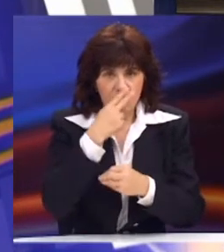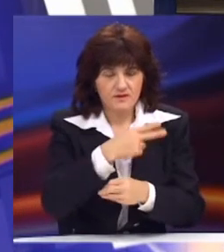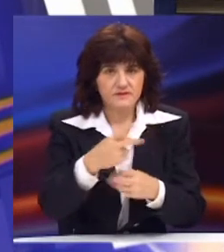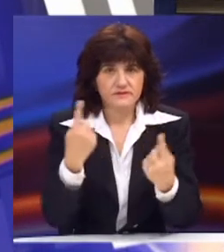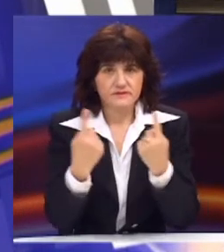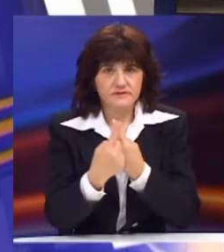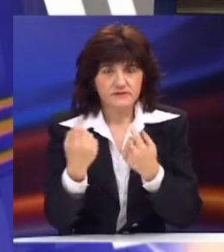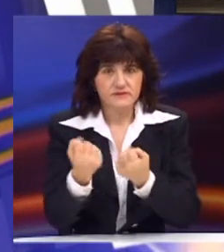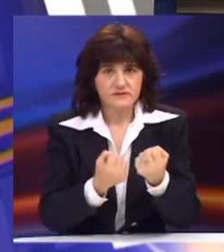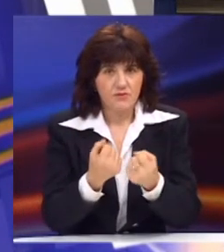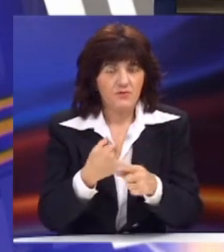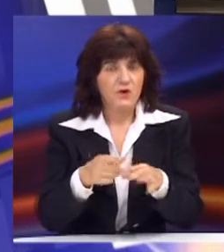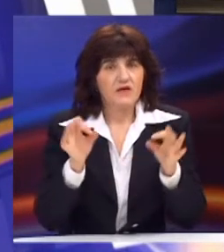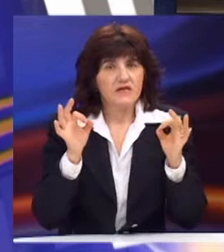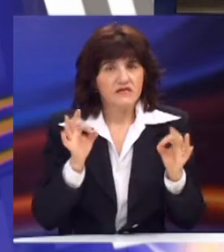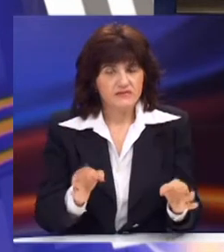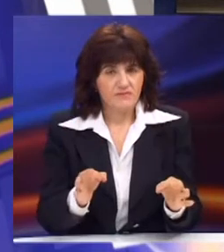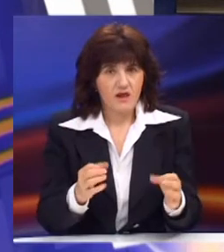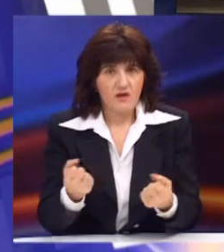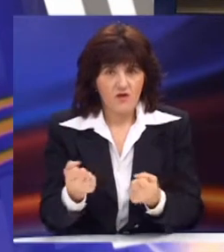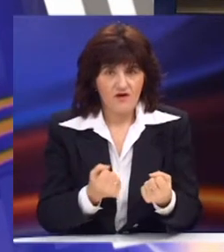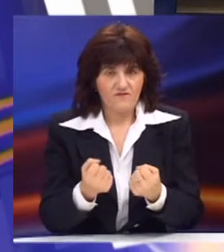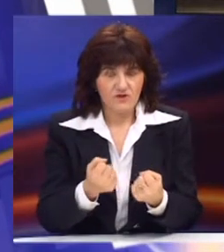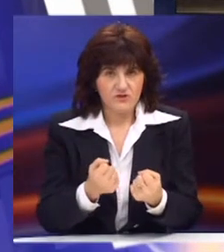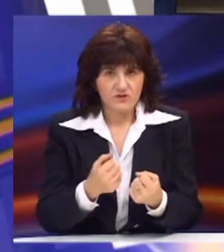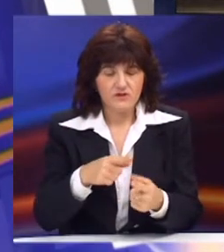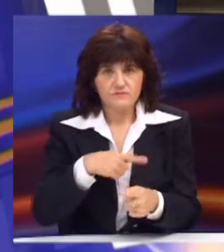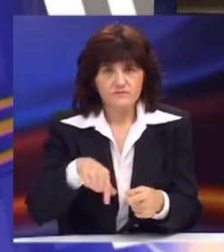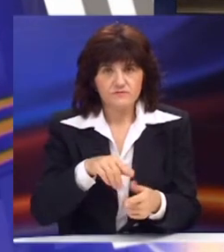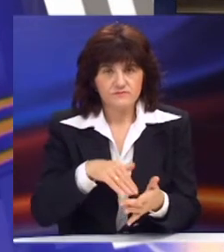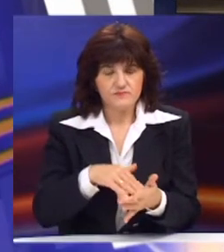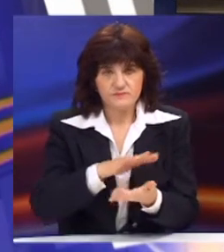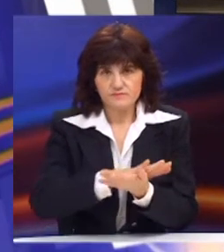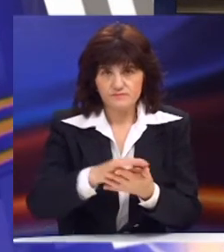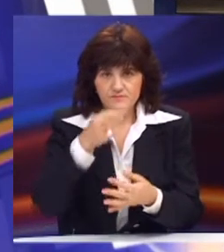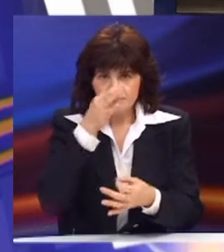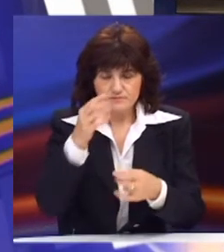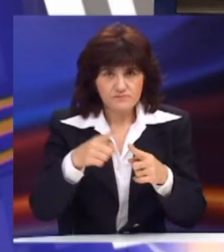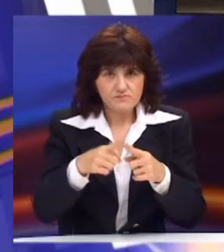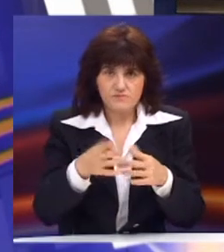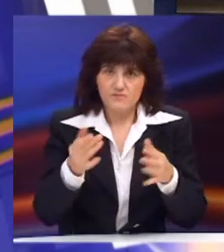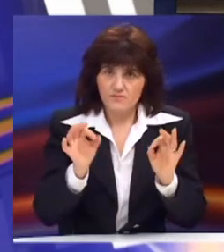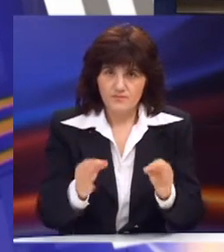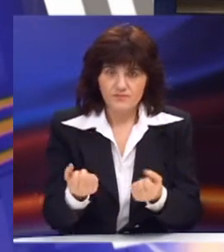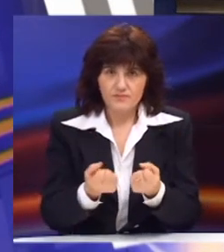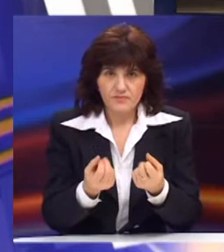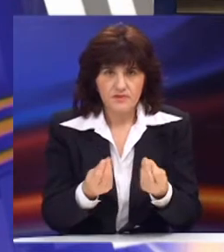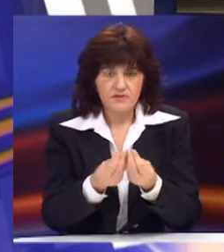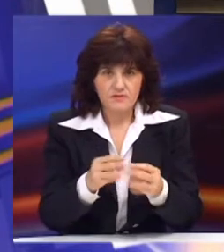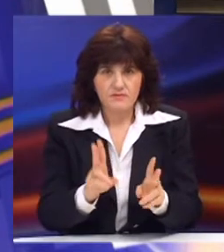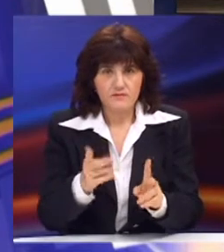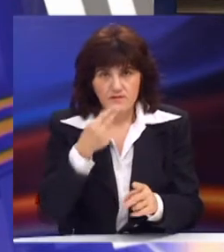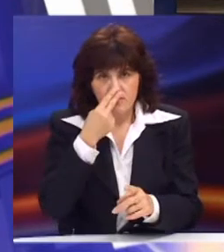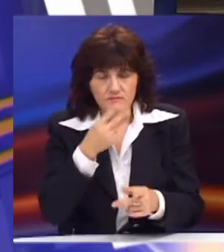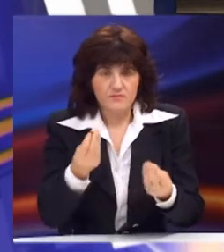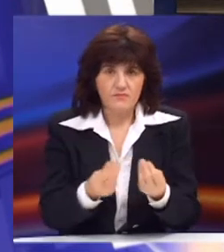kontrole saobraćaja pod nazivom Ispravno vozilo, bezbedno vozilo. Osnovni cilj akcije je besplatna provera tehničke ispravnosti vozila kako